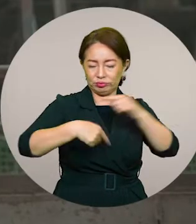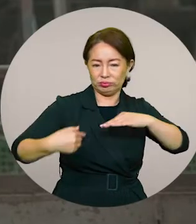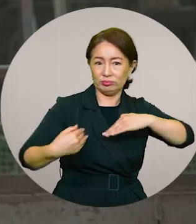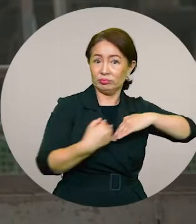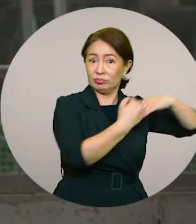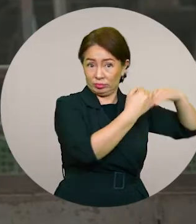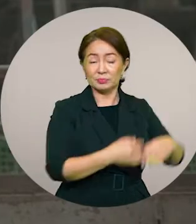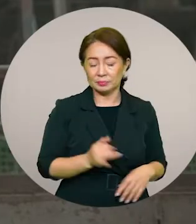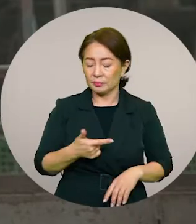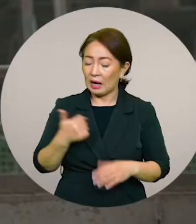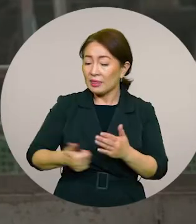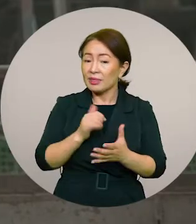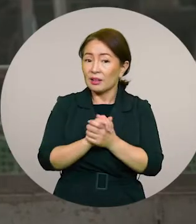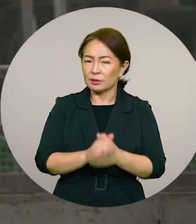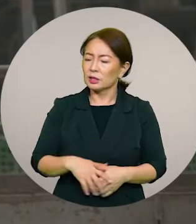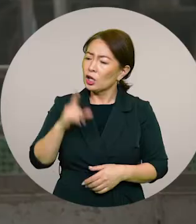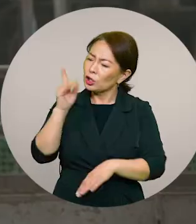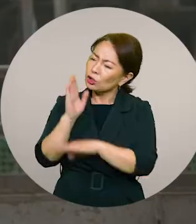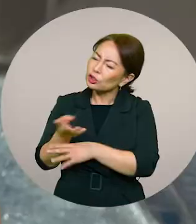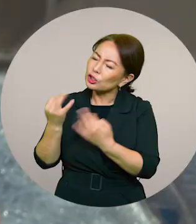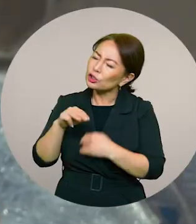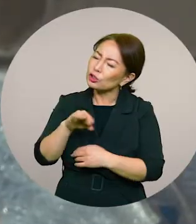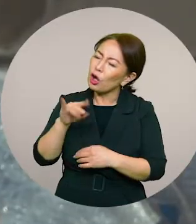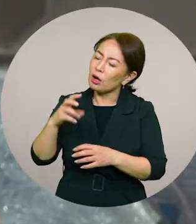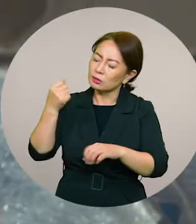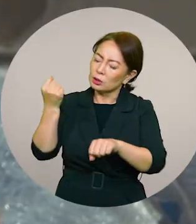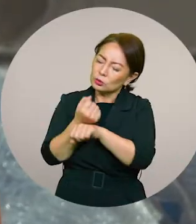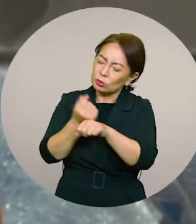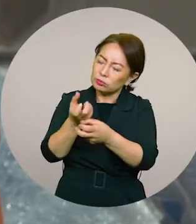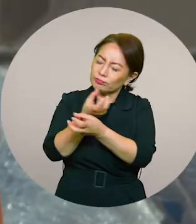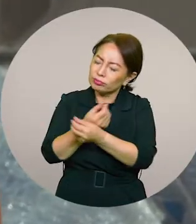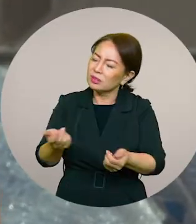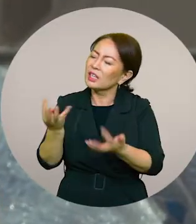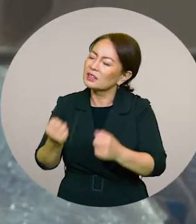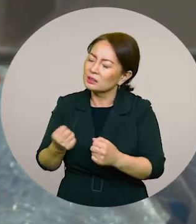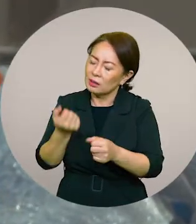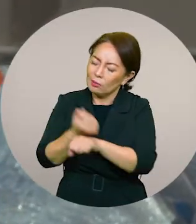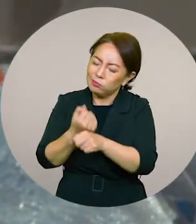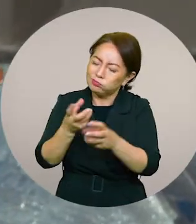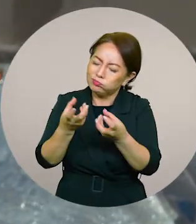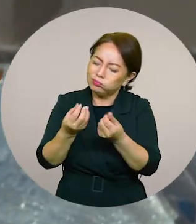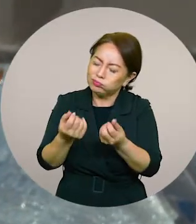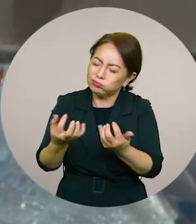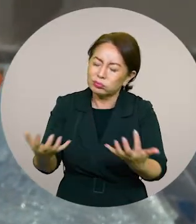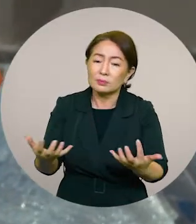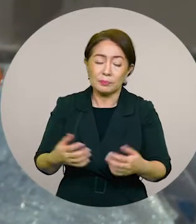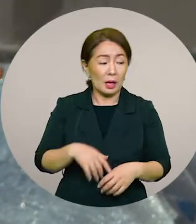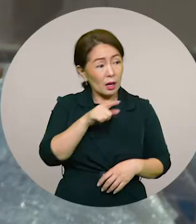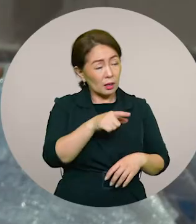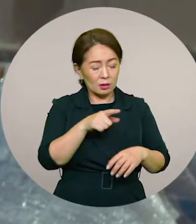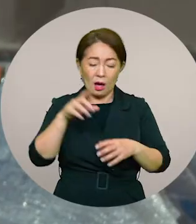тонн хүдэр бутлах вэ? За энэ хүдэр бутлах